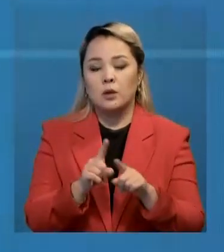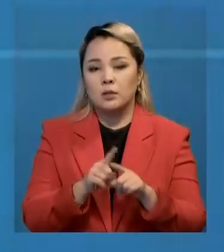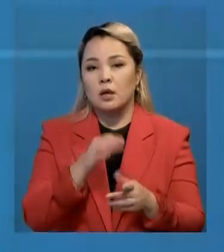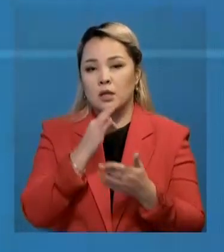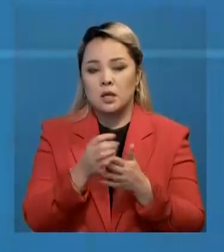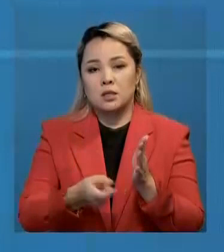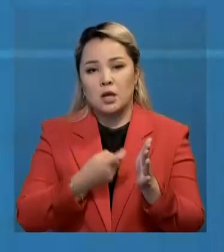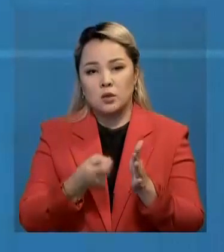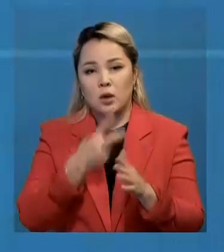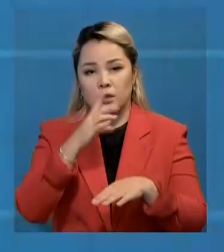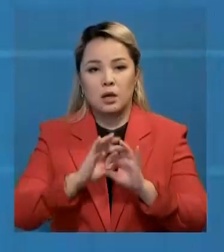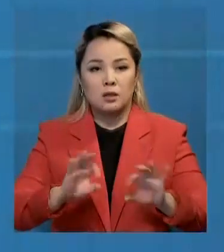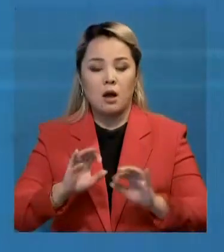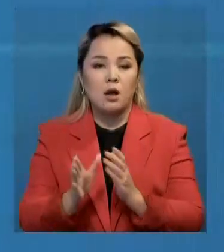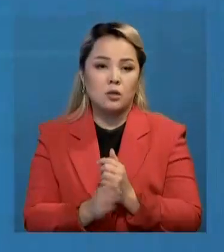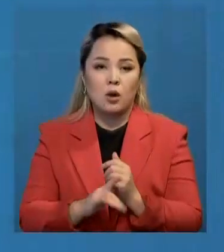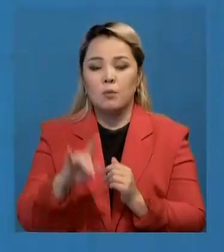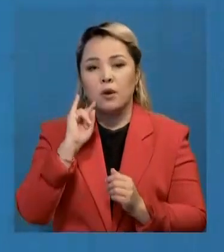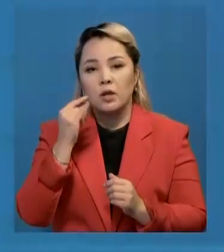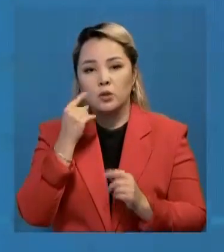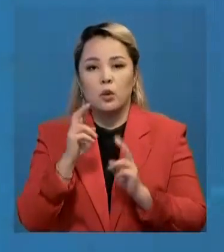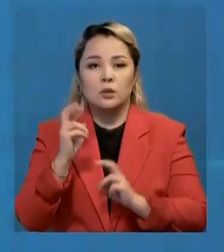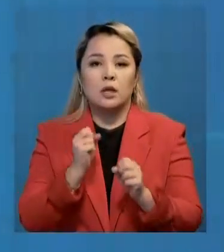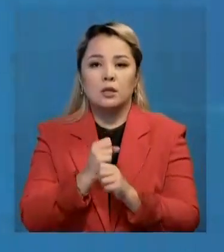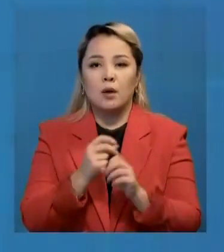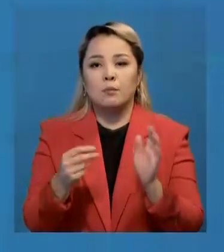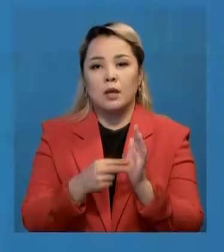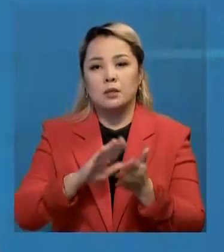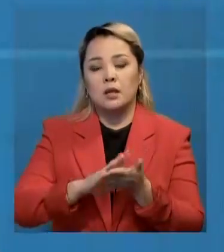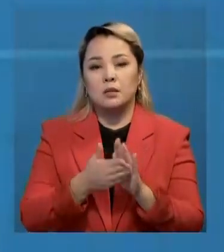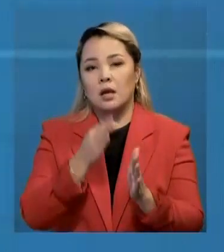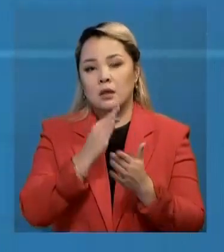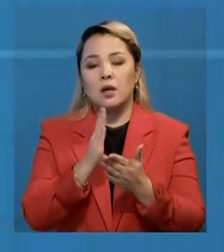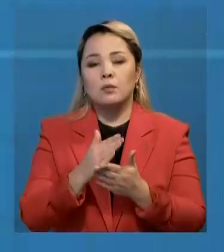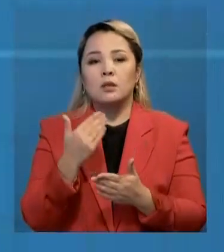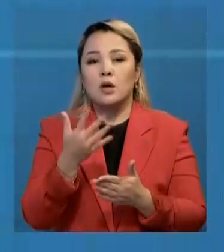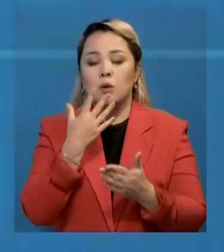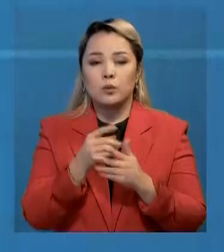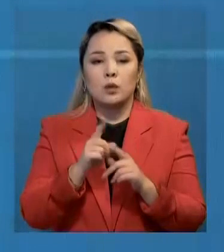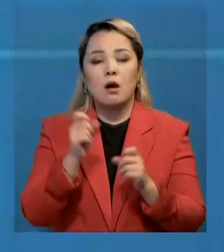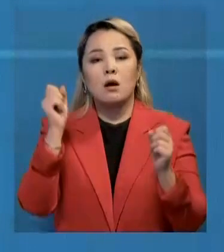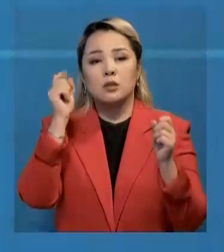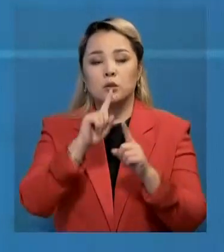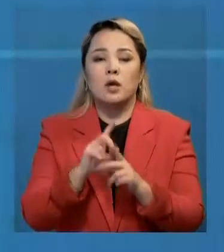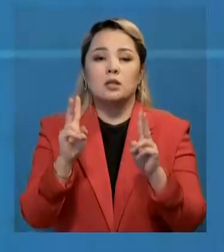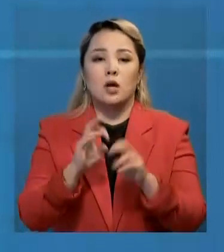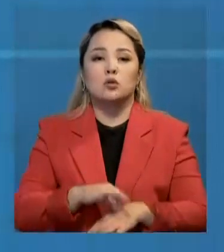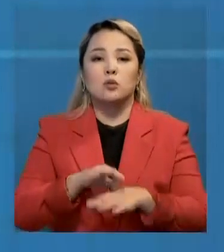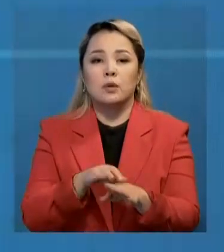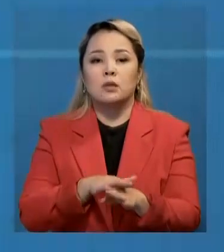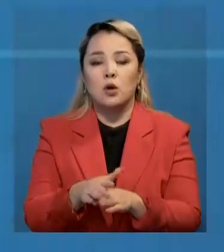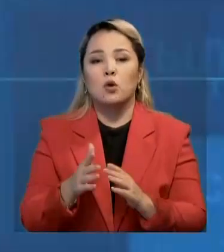жеткізді. Сонымен қатар Атырау Павлодар мұнай өңдеу зауыттарының баға келісімін жасаған жасамаған анықтау үшін тексеріс жүргізуді